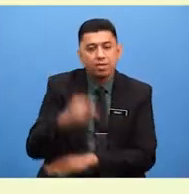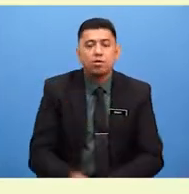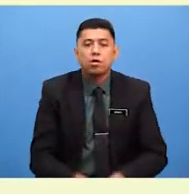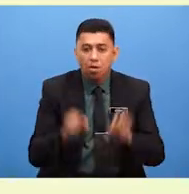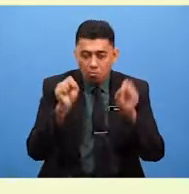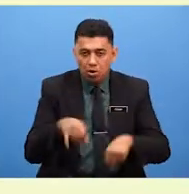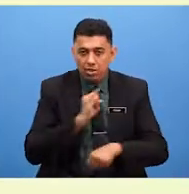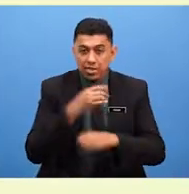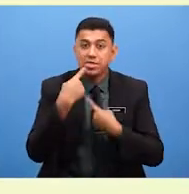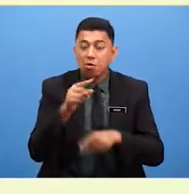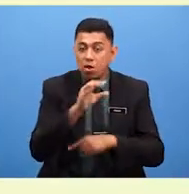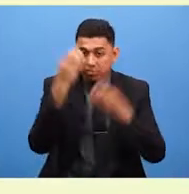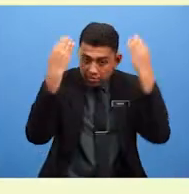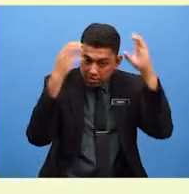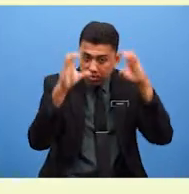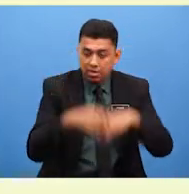Boleh saya jawab, cikgu?